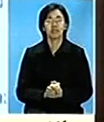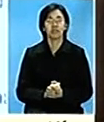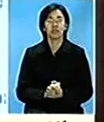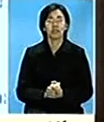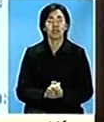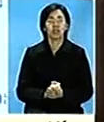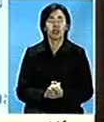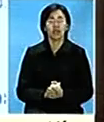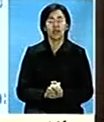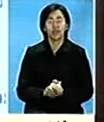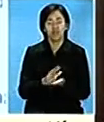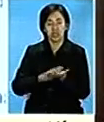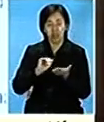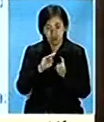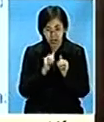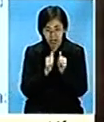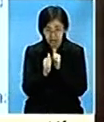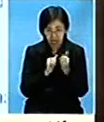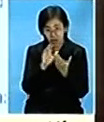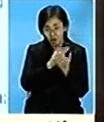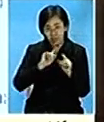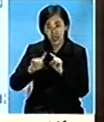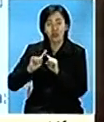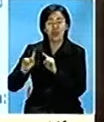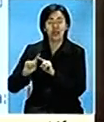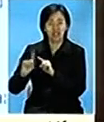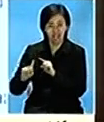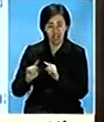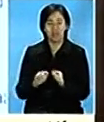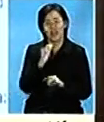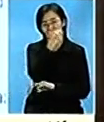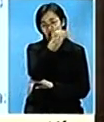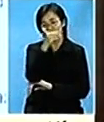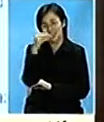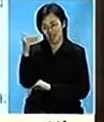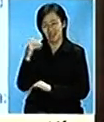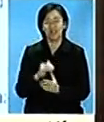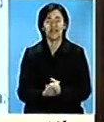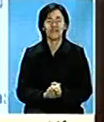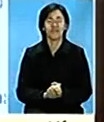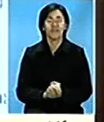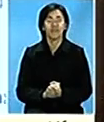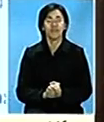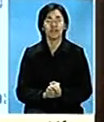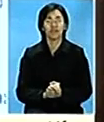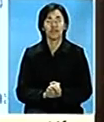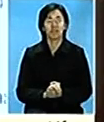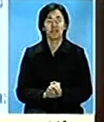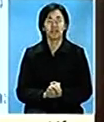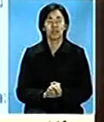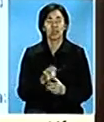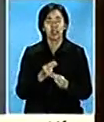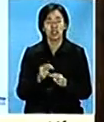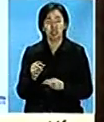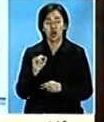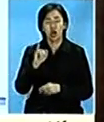จัดอันดับความสามารถในการแข่งขันของสถาบันจัดการนานาชาติ International Institute for Management Development นะฮะ